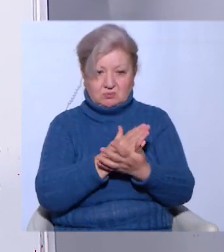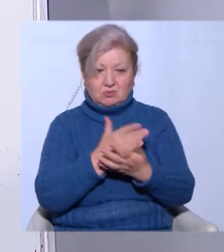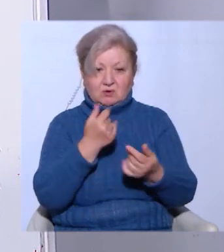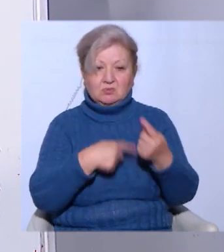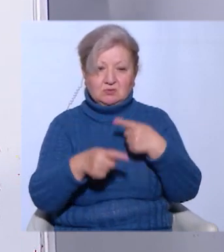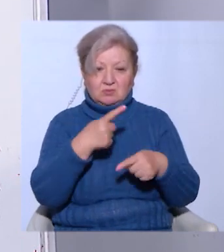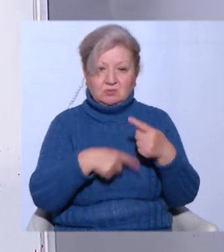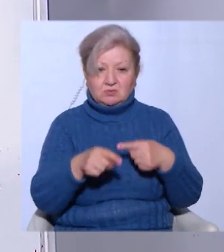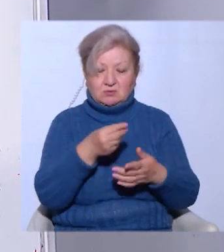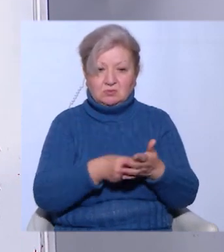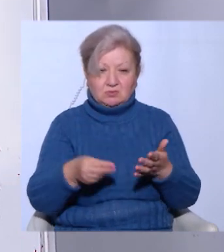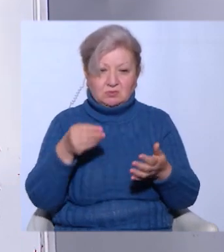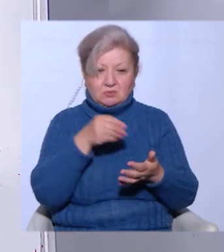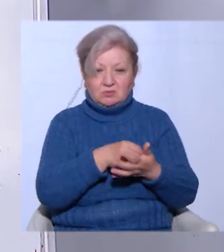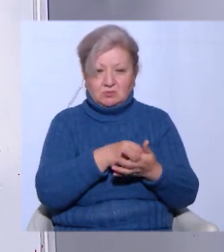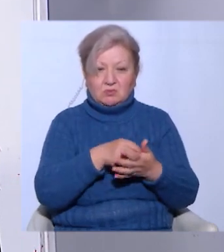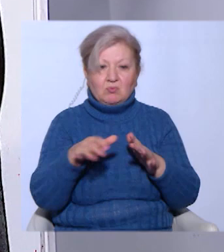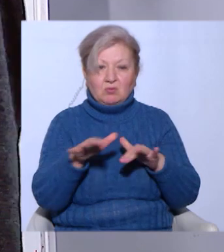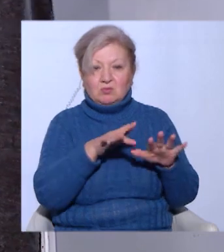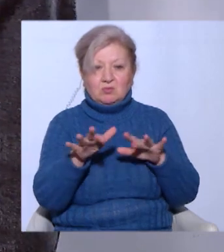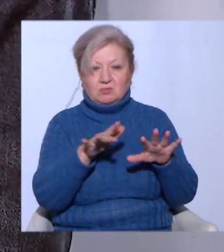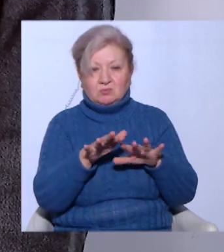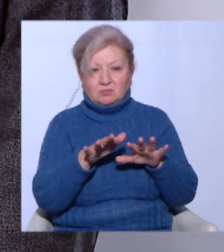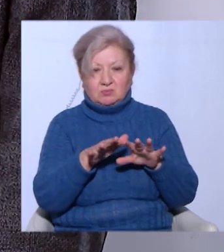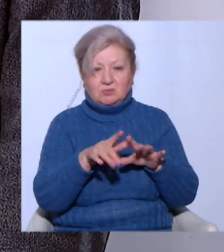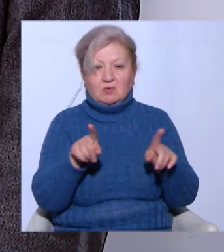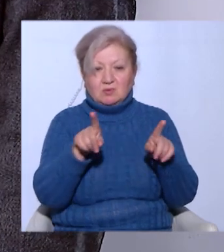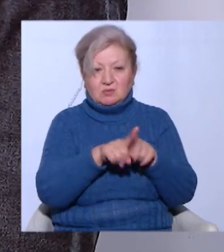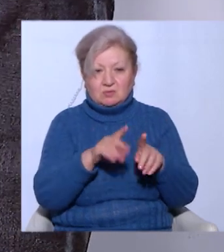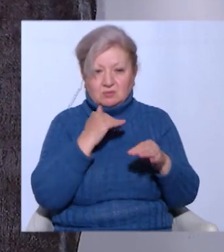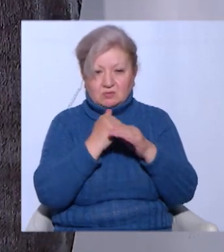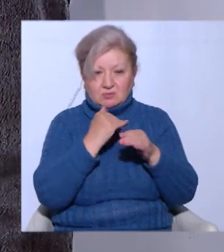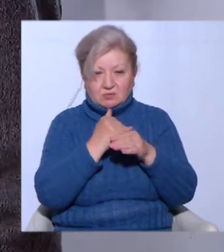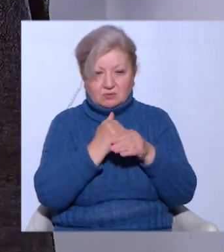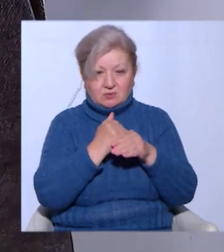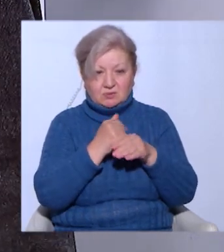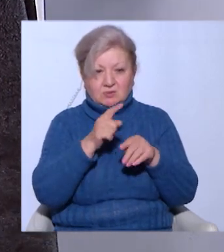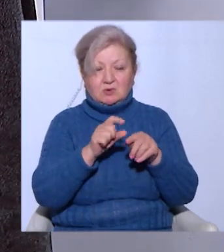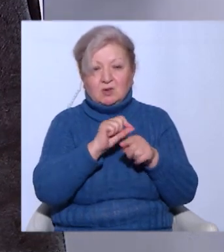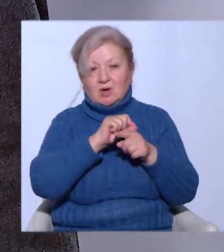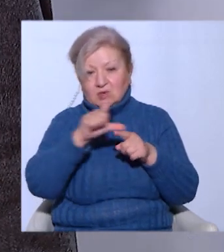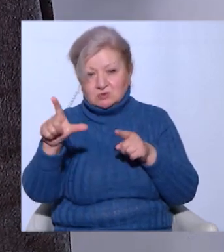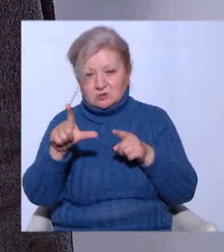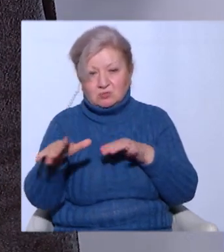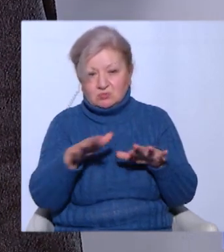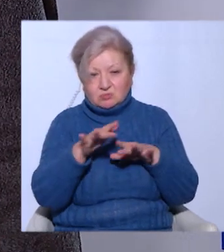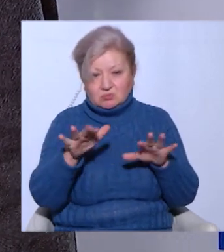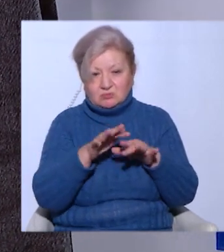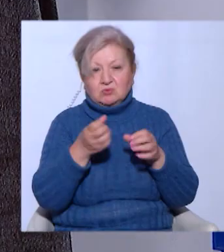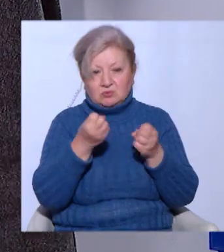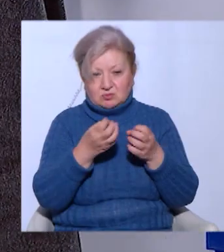სისტემაში. ახლა დაუბრუნდეთ ისევ მოძრაობას, დაუბრუნდეთ თანაბარ